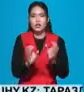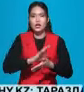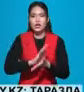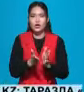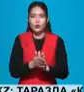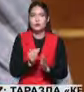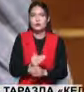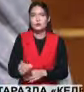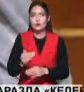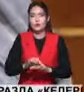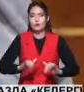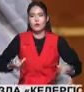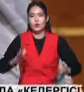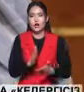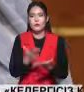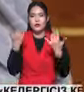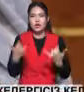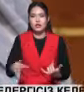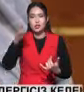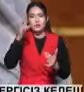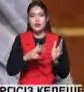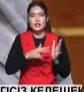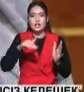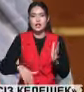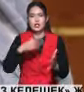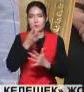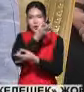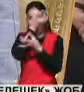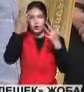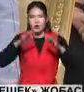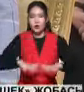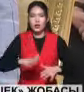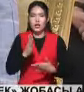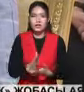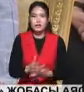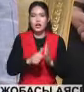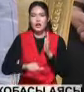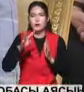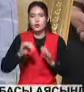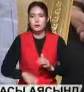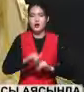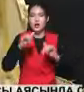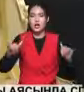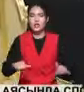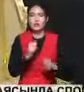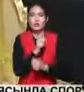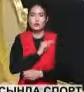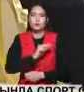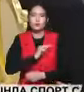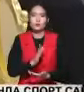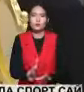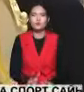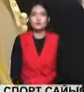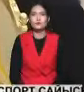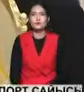біртіндеп жақсарып келеді. Бүгінде елімізде 8 мыңға жуық мәдениет ошағы бар, онда 64 мыңнан астам қызметкер жұмыс істейді.